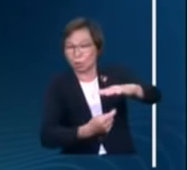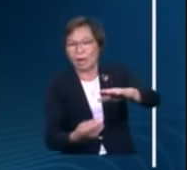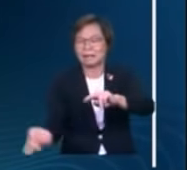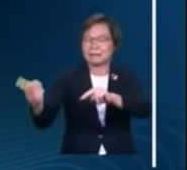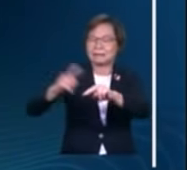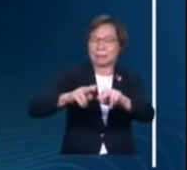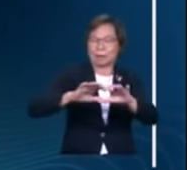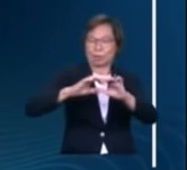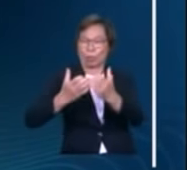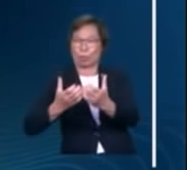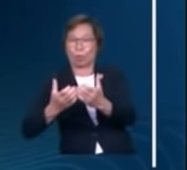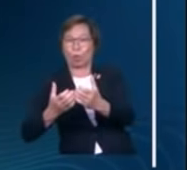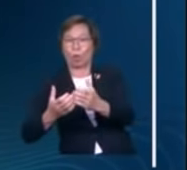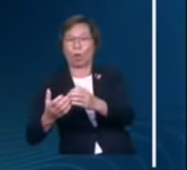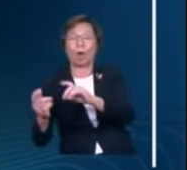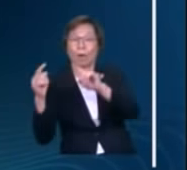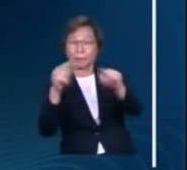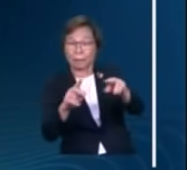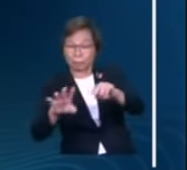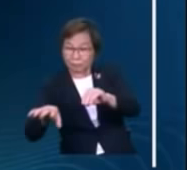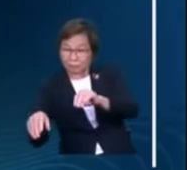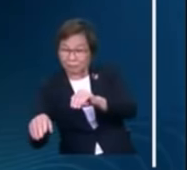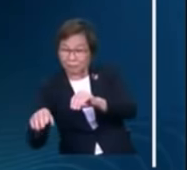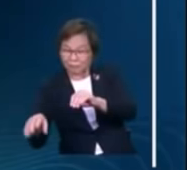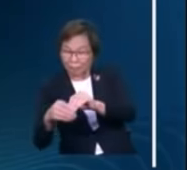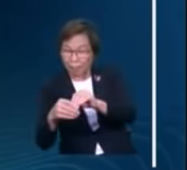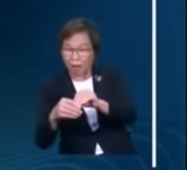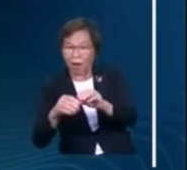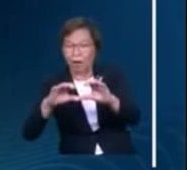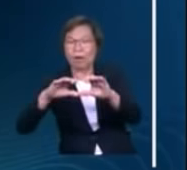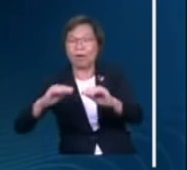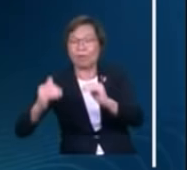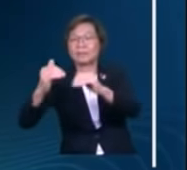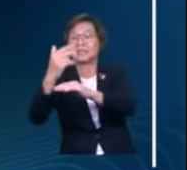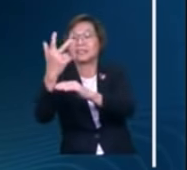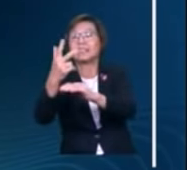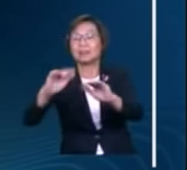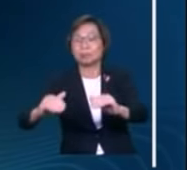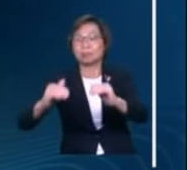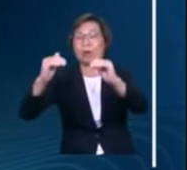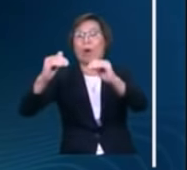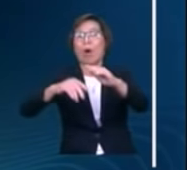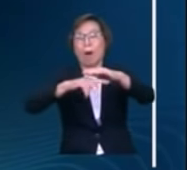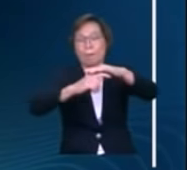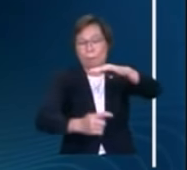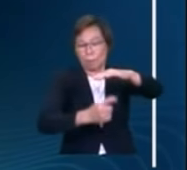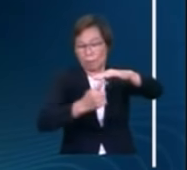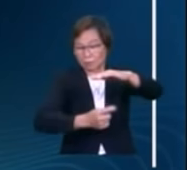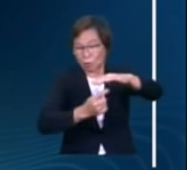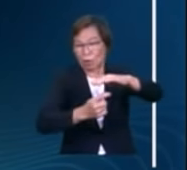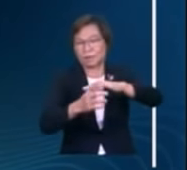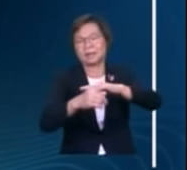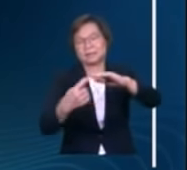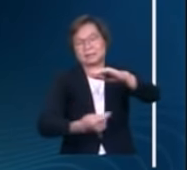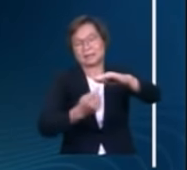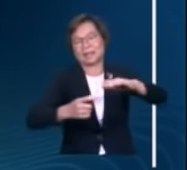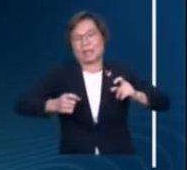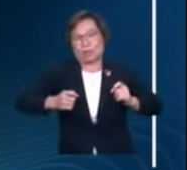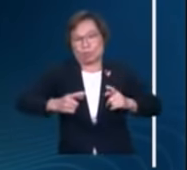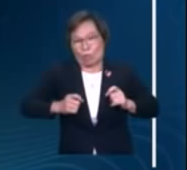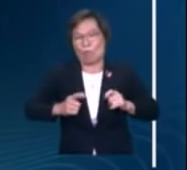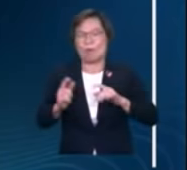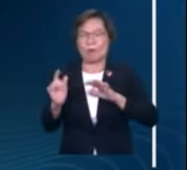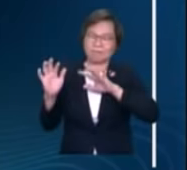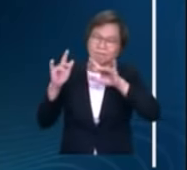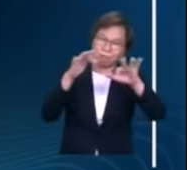kita tambah satu kumpulan dia akan hadir ke sekolah dalam fase 3 adalah murid prasekolah tetap Dika swasta